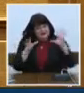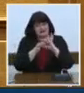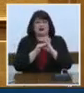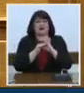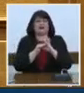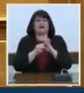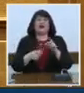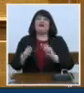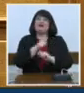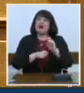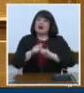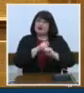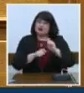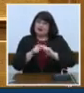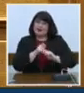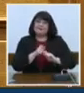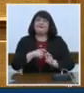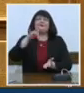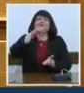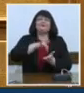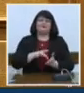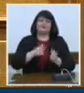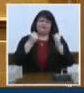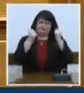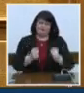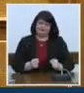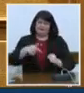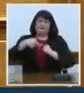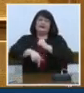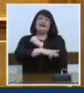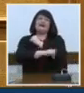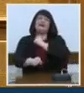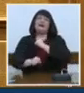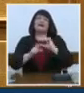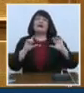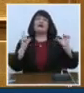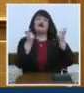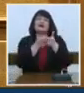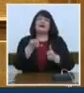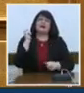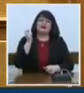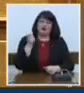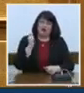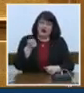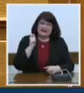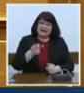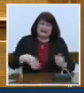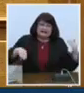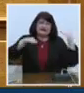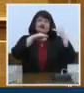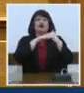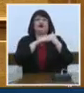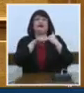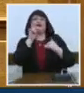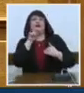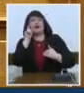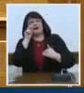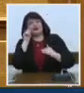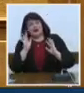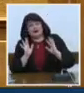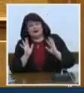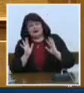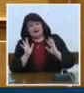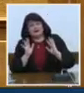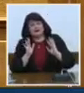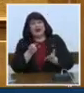Συγκροτείται κεντρική δομή στη Γενική Γραμματεία Οικογενειακής Πολιτικής και Ισότητας των Φύλων για την